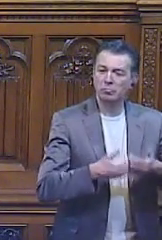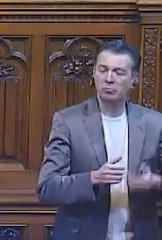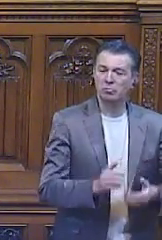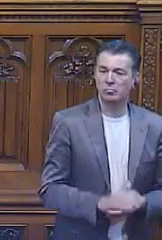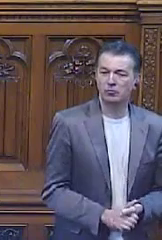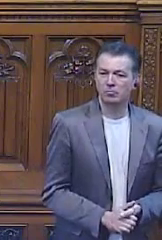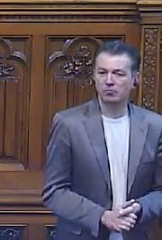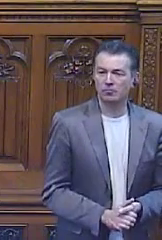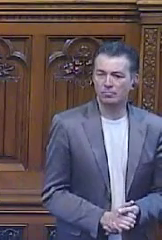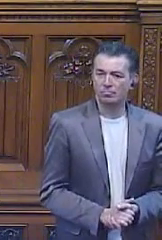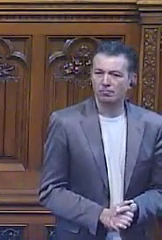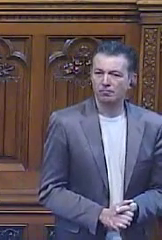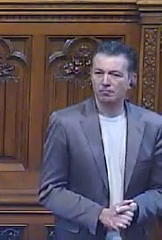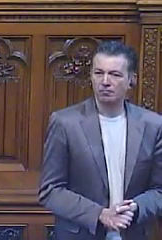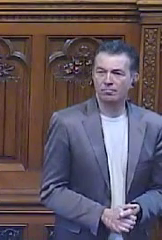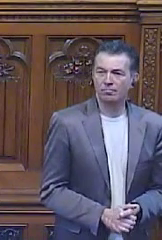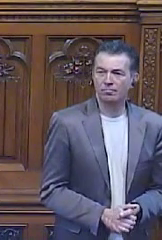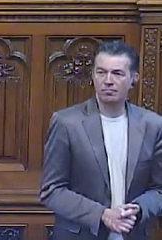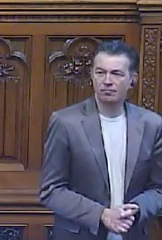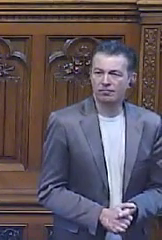gestern.